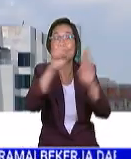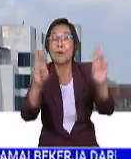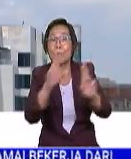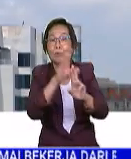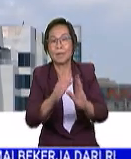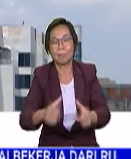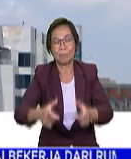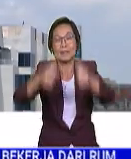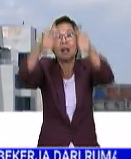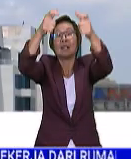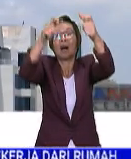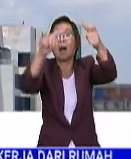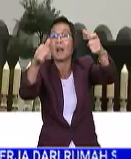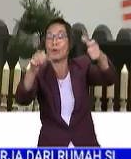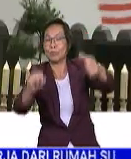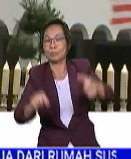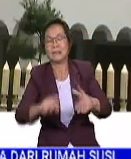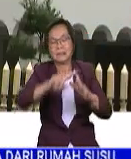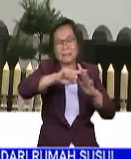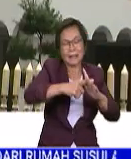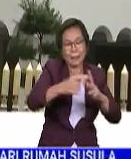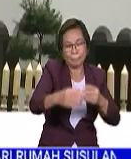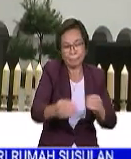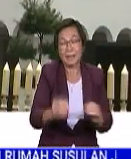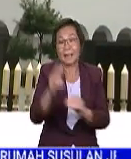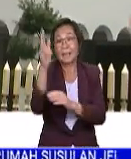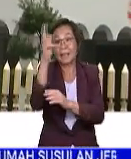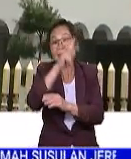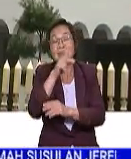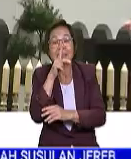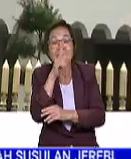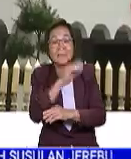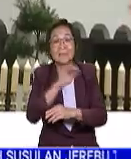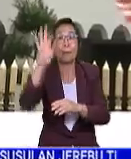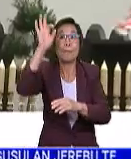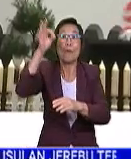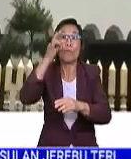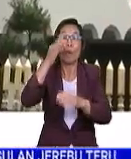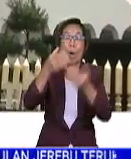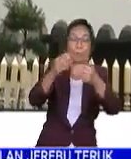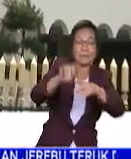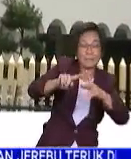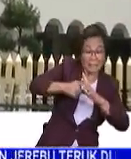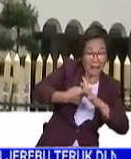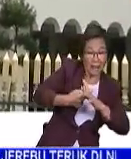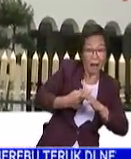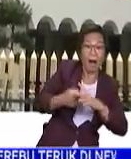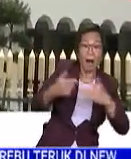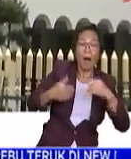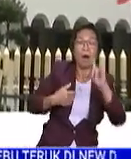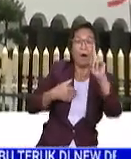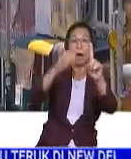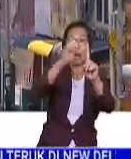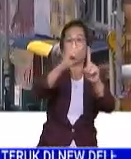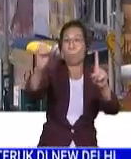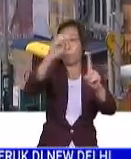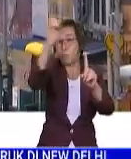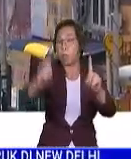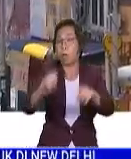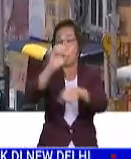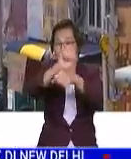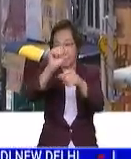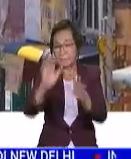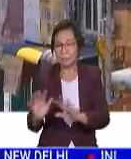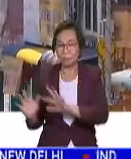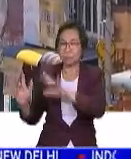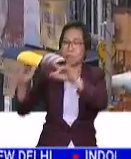setar pengoperasian pejabat kerajaan Negeri Kedah dan persekutuan menyaksikan kehadiran 100% kakitangan